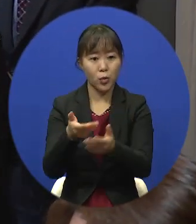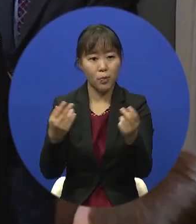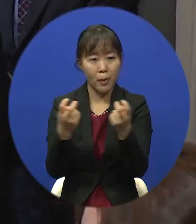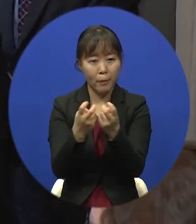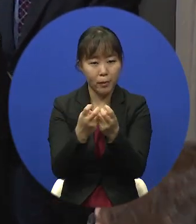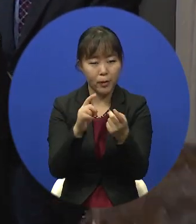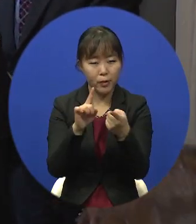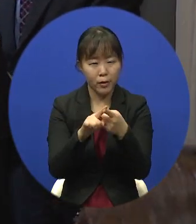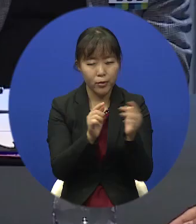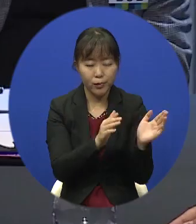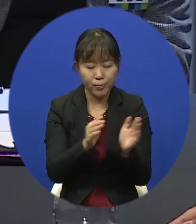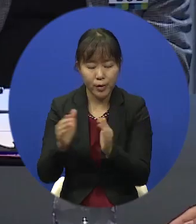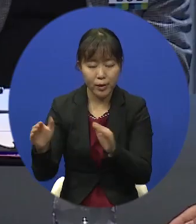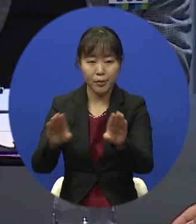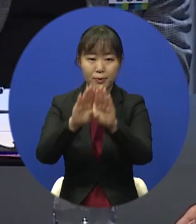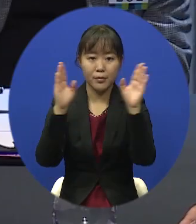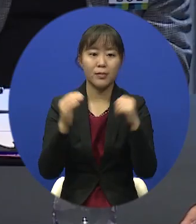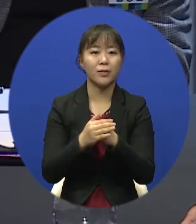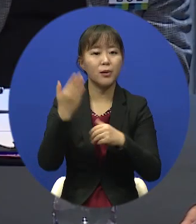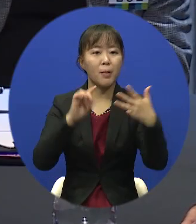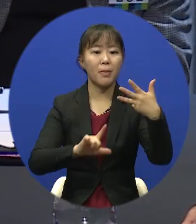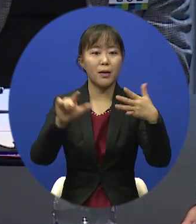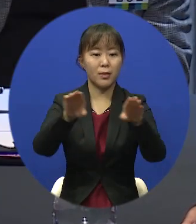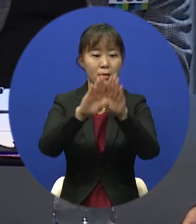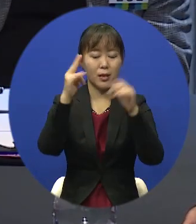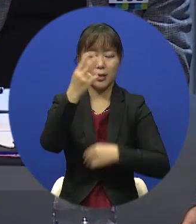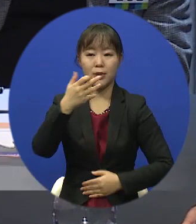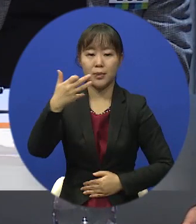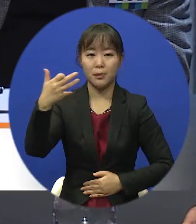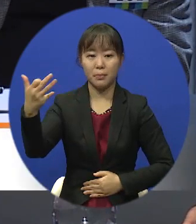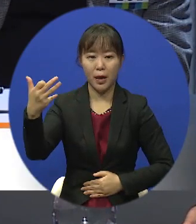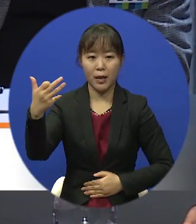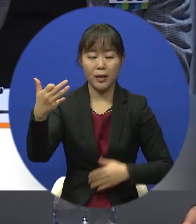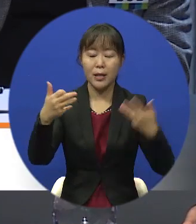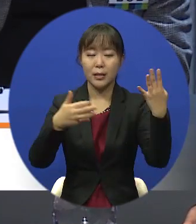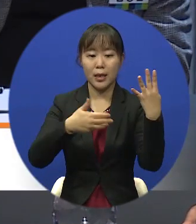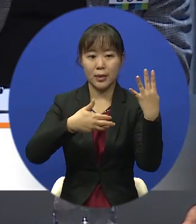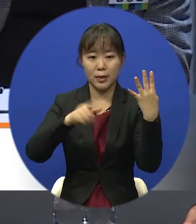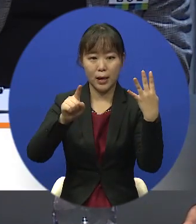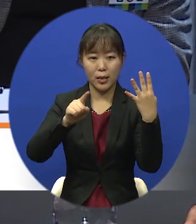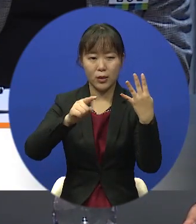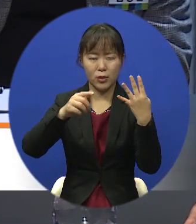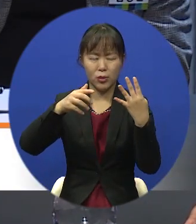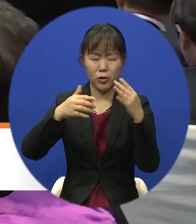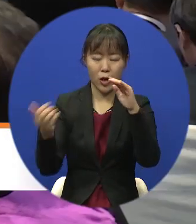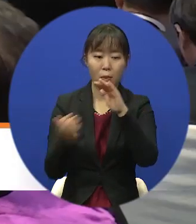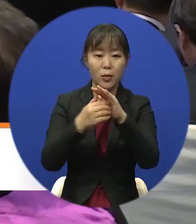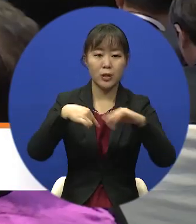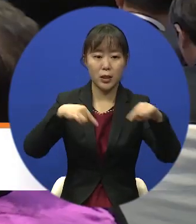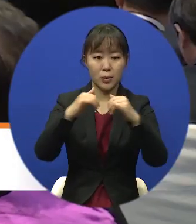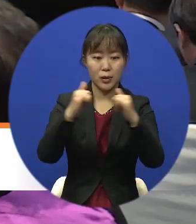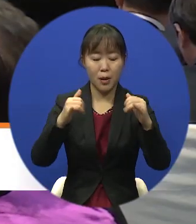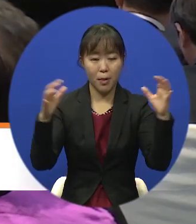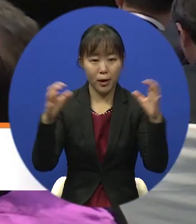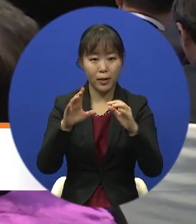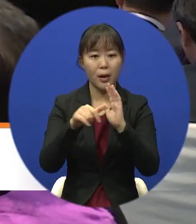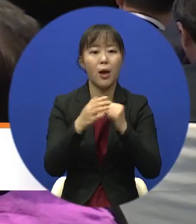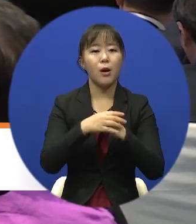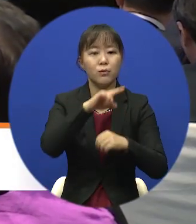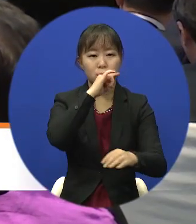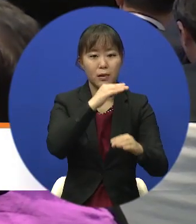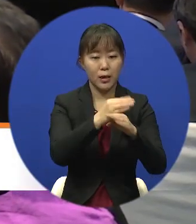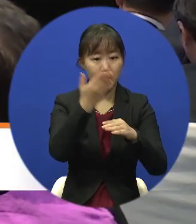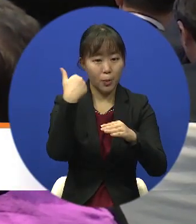자리가 열렸습니다. 지난 8일 개최한 2018년 제4차 최고 지도자 포럼에 북한 전